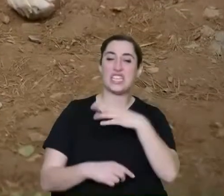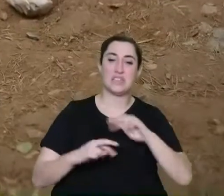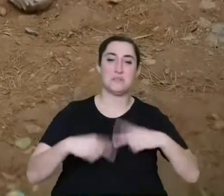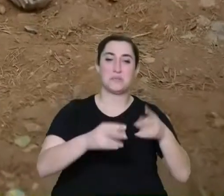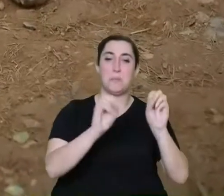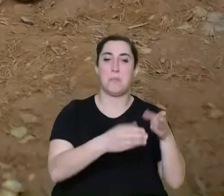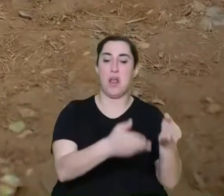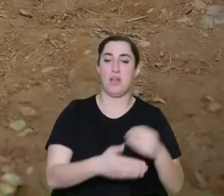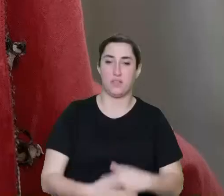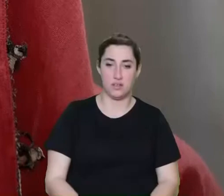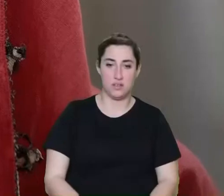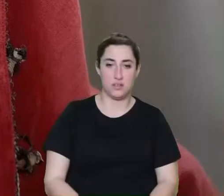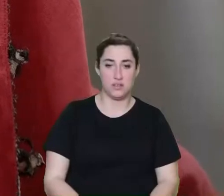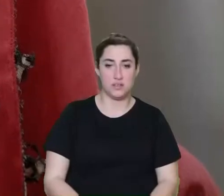gitti.